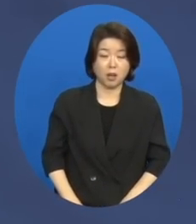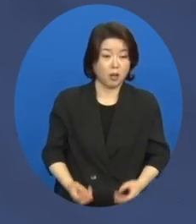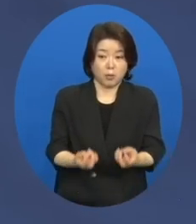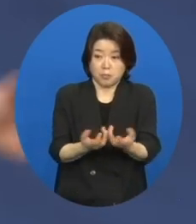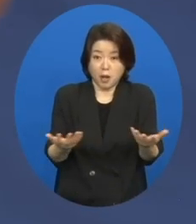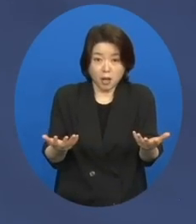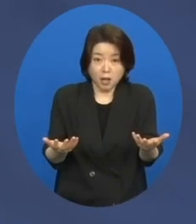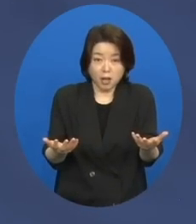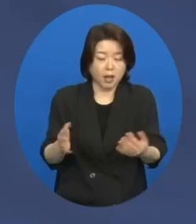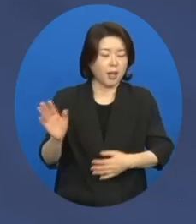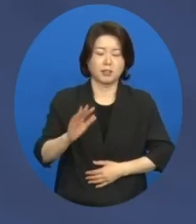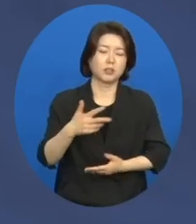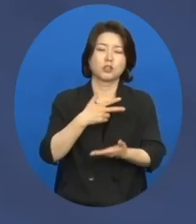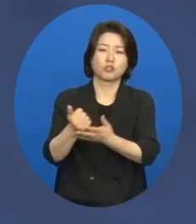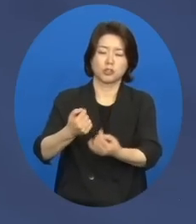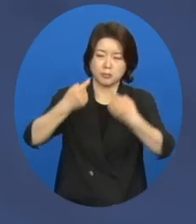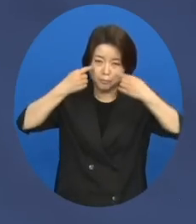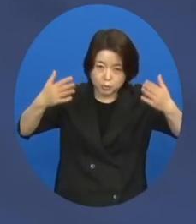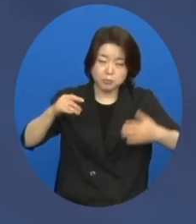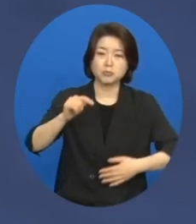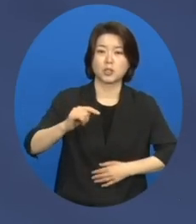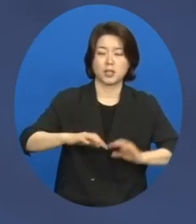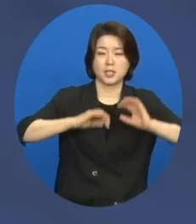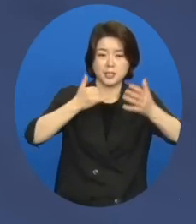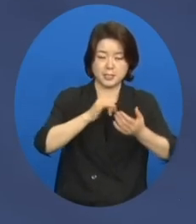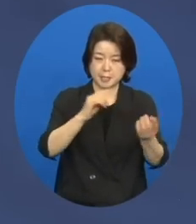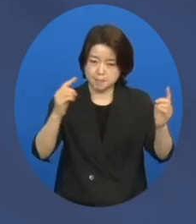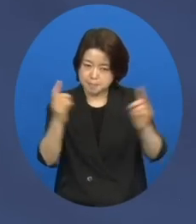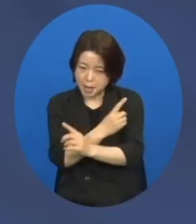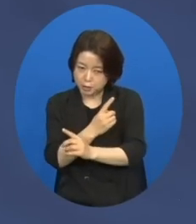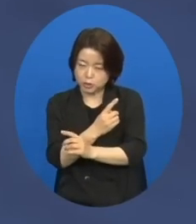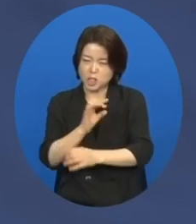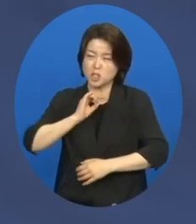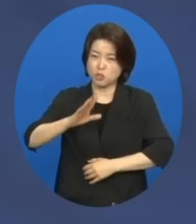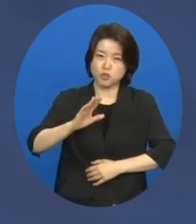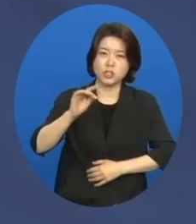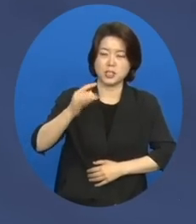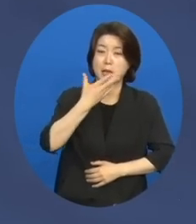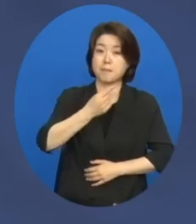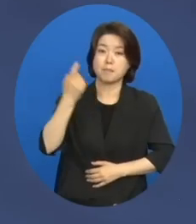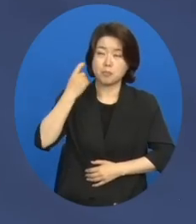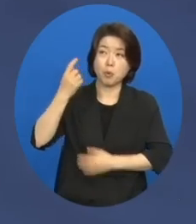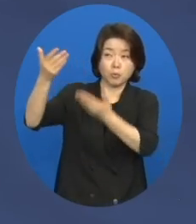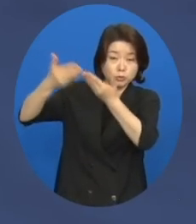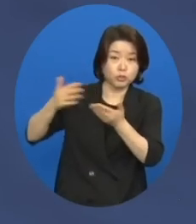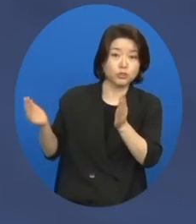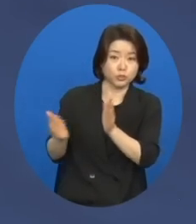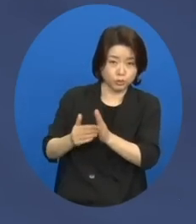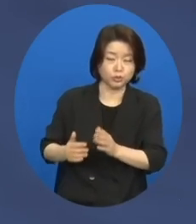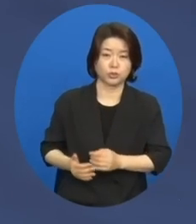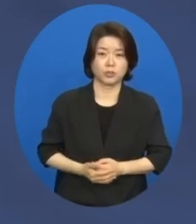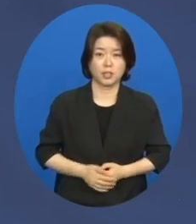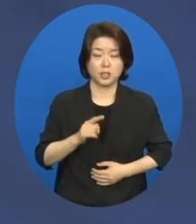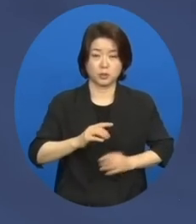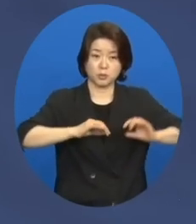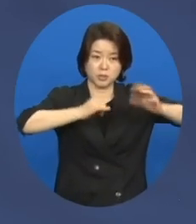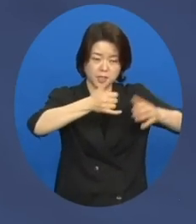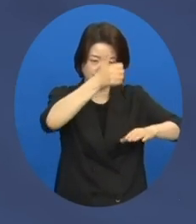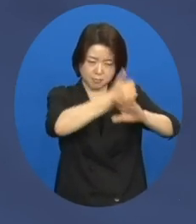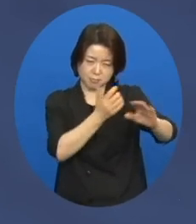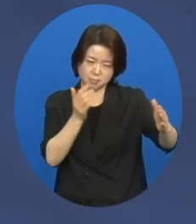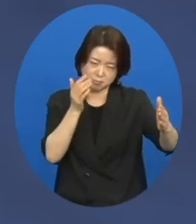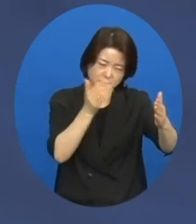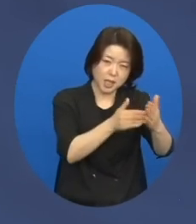보내셨겠어요? 주님이 분명한 세상을 변화시킬 유일한 복음을 주셨고요. 그리고 세상